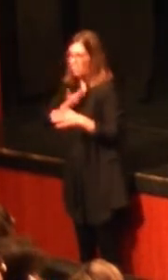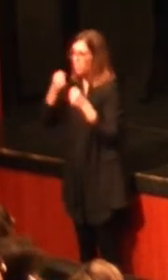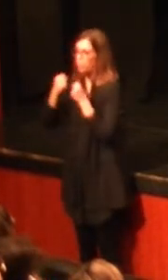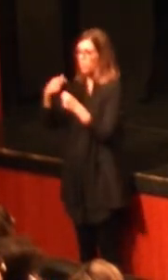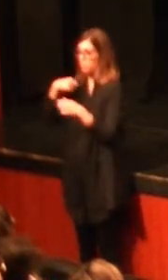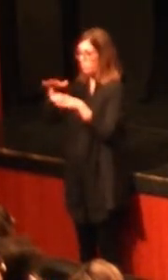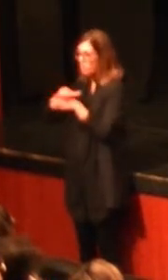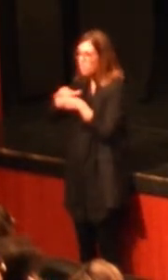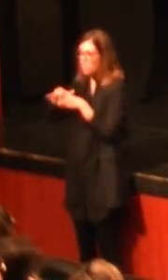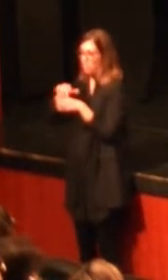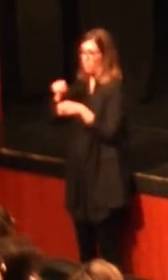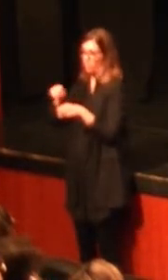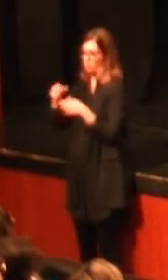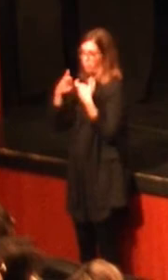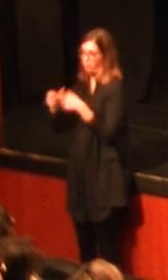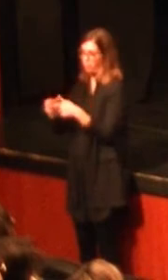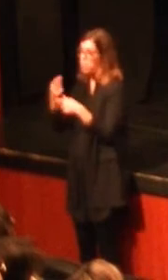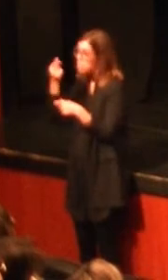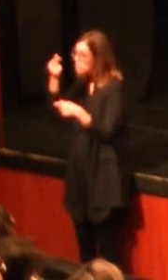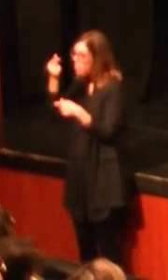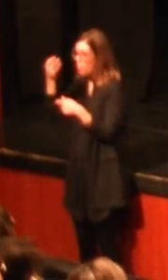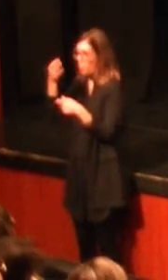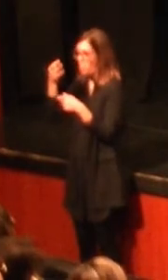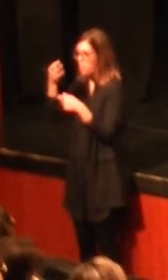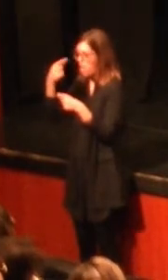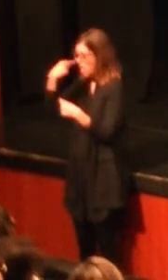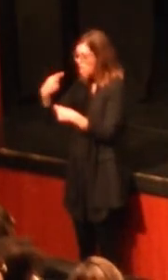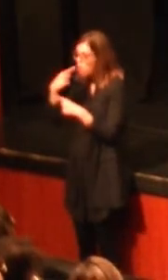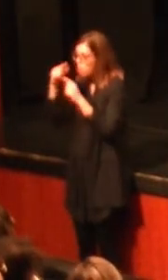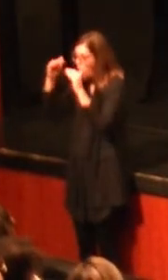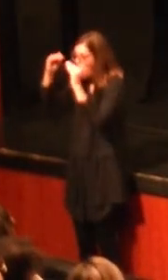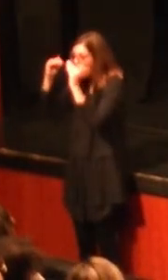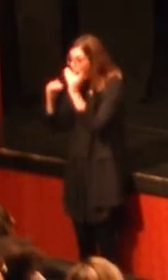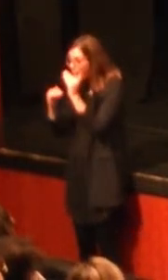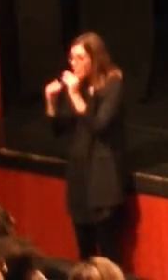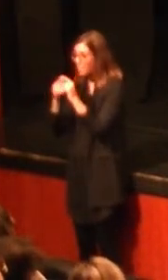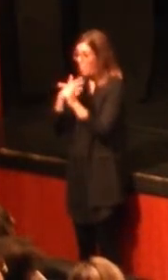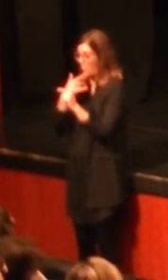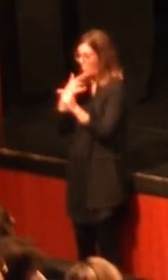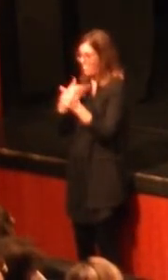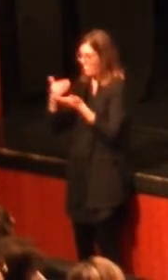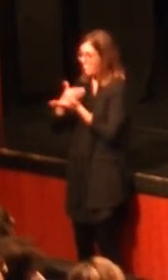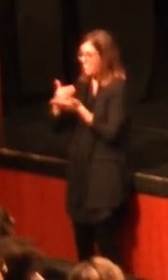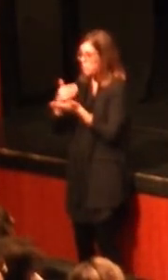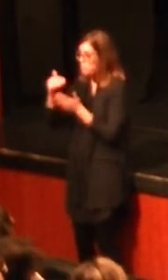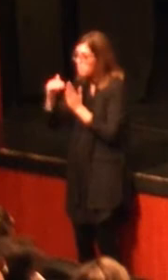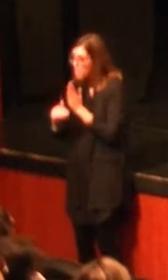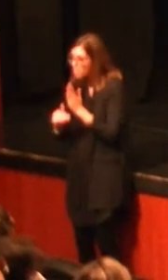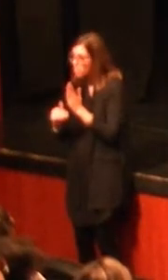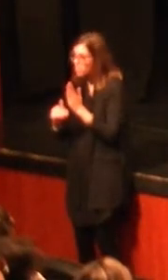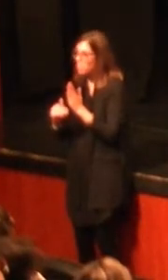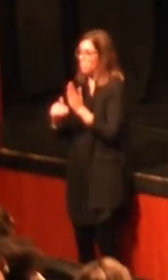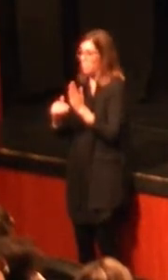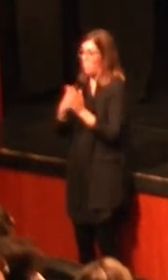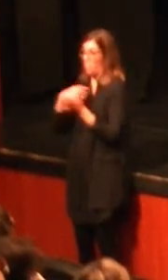Perquè la crisi obliga a baixar preus, val? I després, la conseqüència de tot això ja primera és que en l'àrea laboral, en